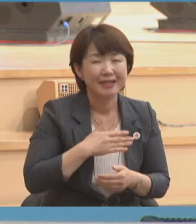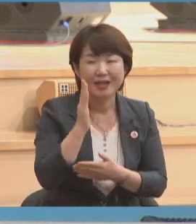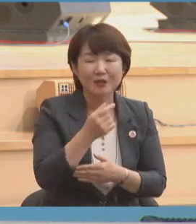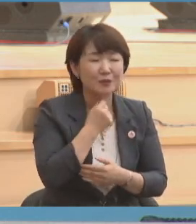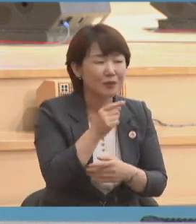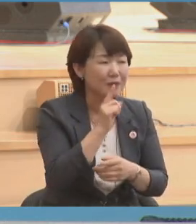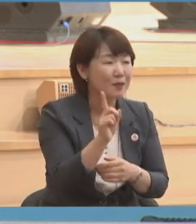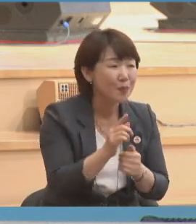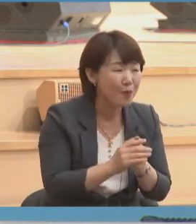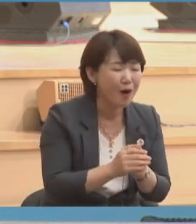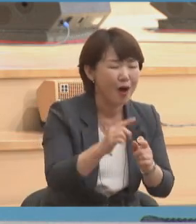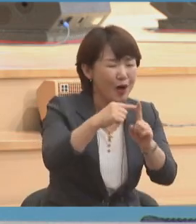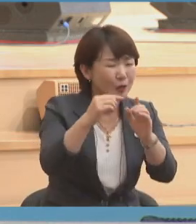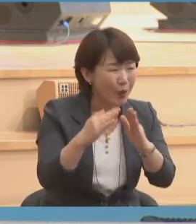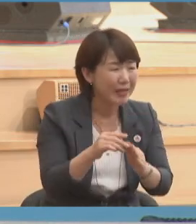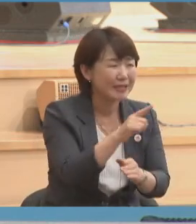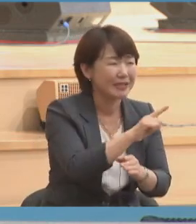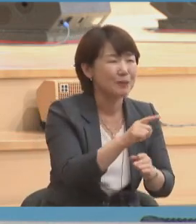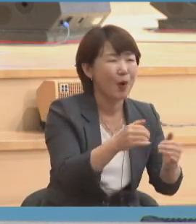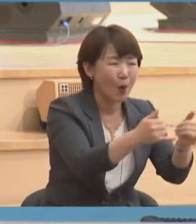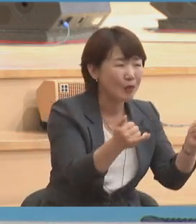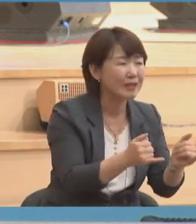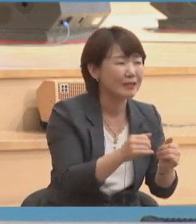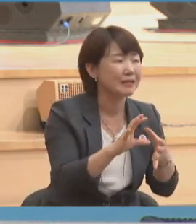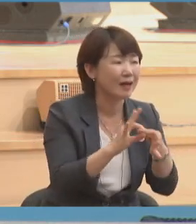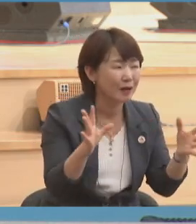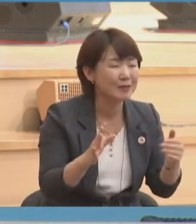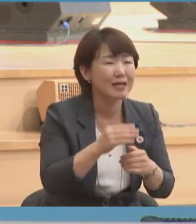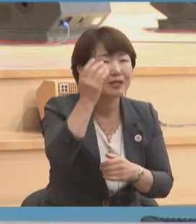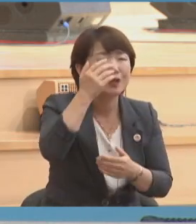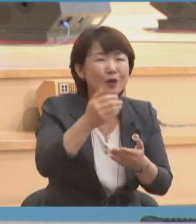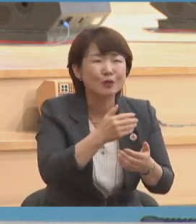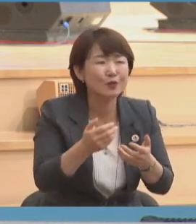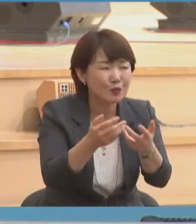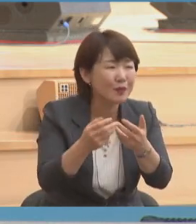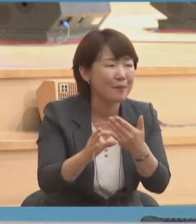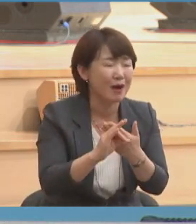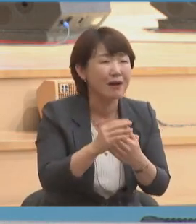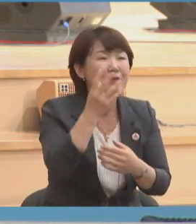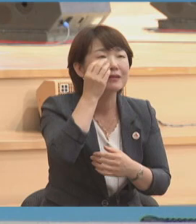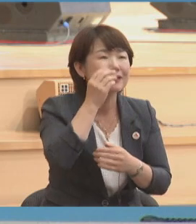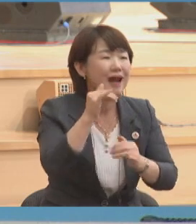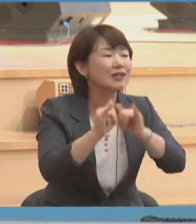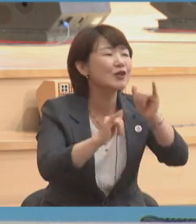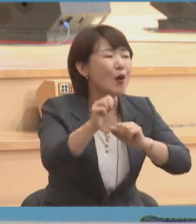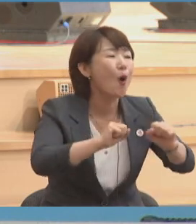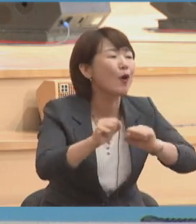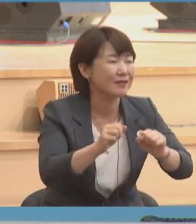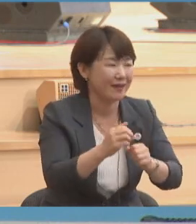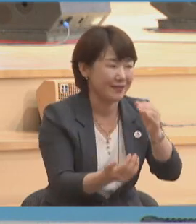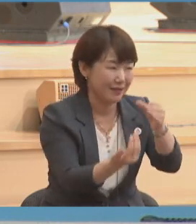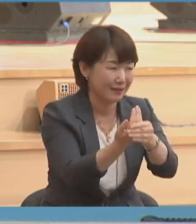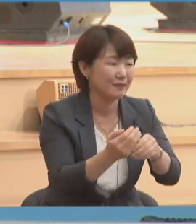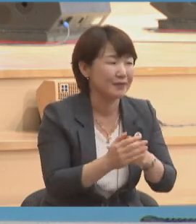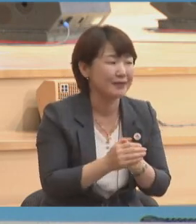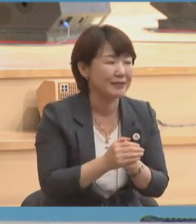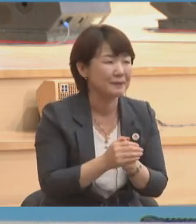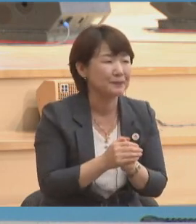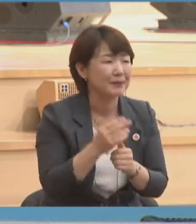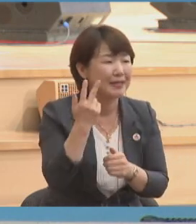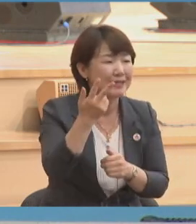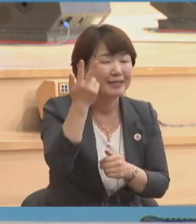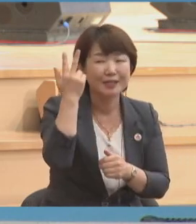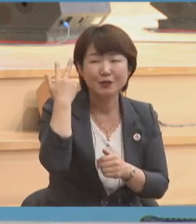성령 충만하면 신비한 역사가 일어납니다. 아멘이십니까? 아멘. 지난주 수요일 여러분 행복 토크